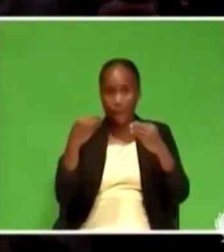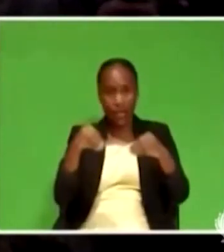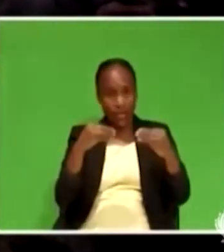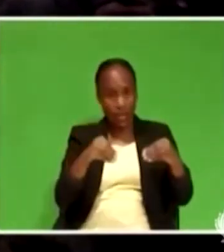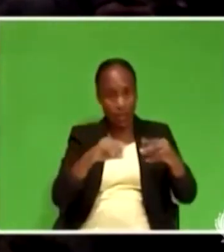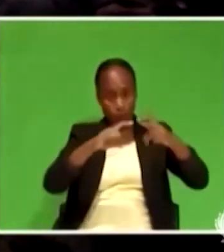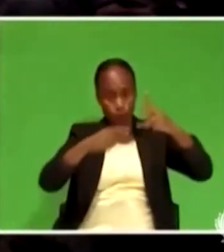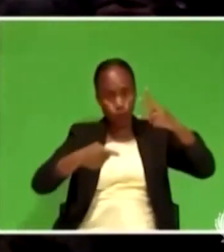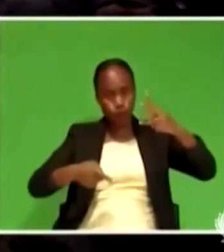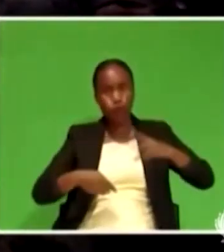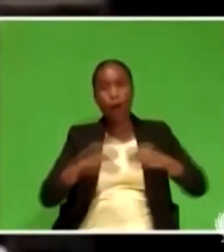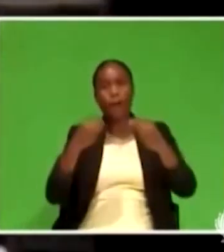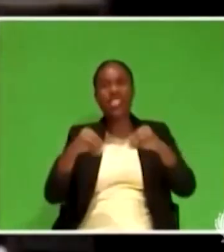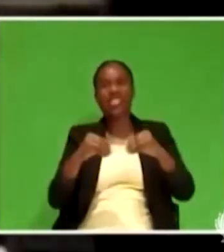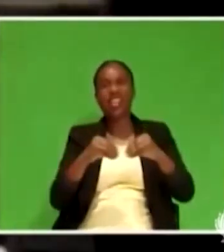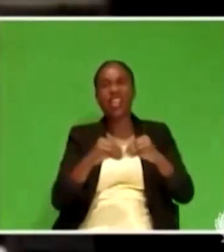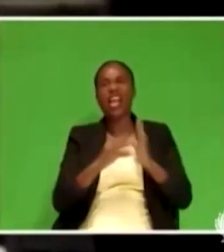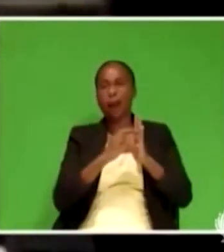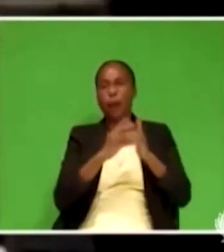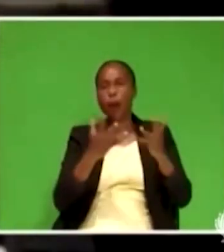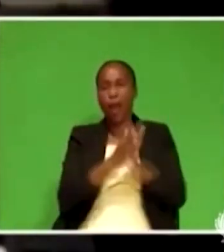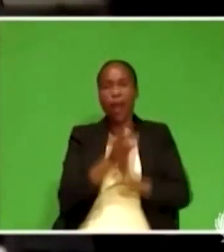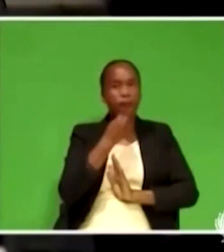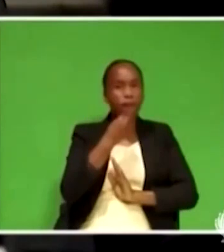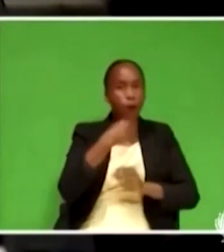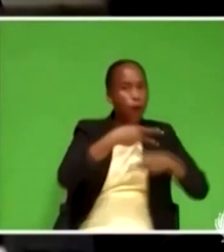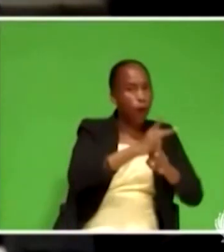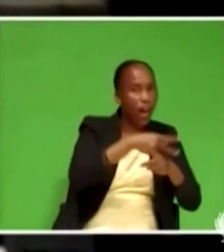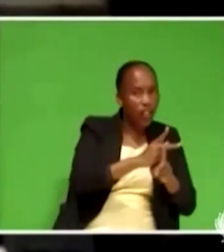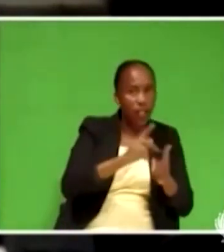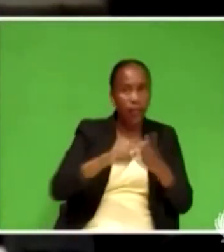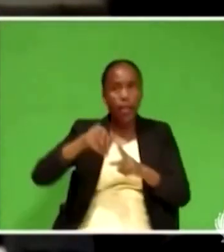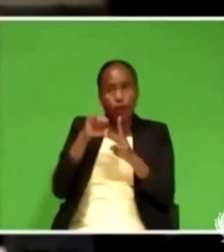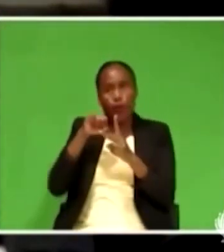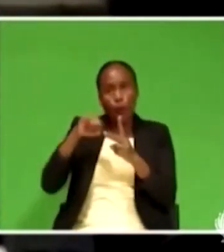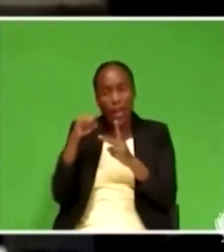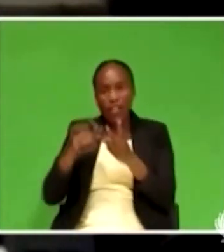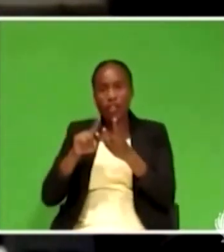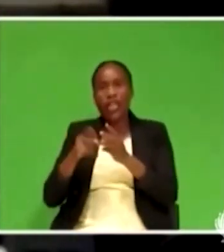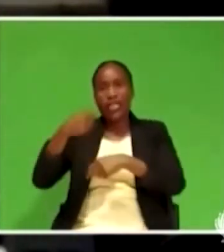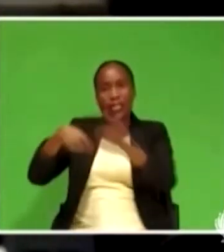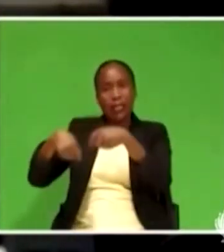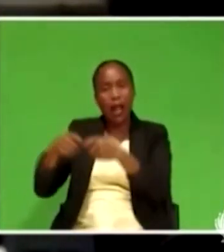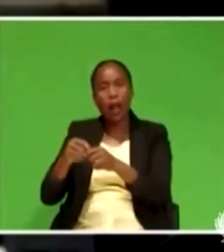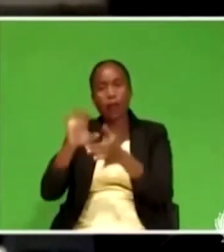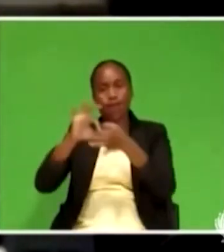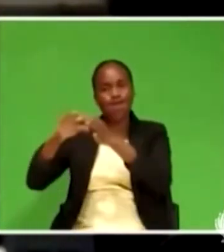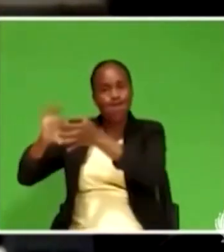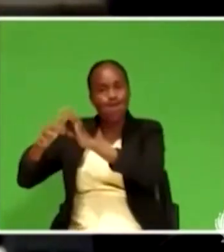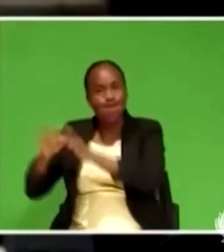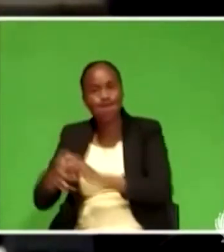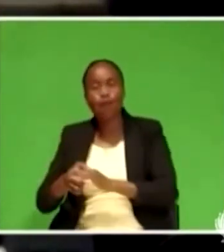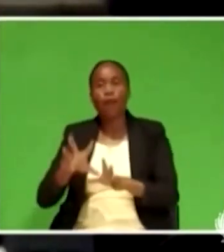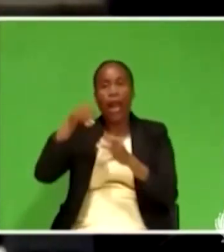والتخزين وسلاسل التوريد بالتجزئه بما في ذلك انتاج مولدات الكهرباء والواح الطاقه